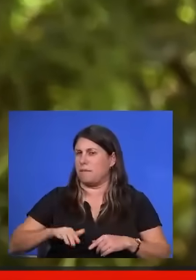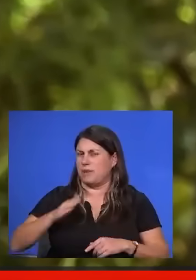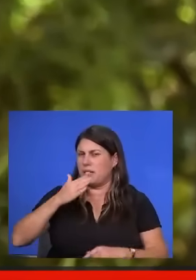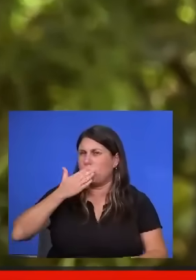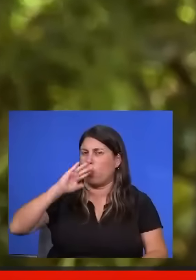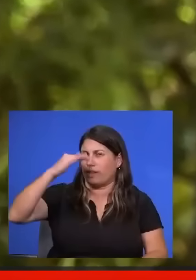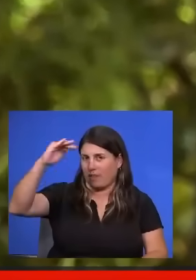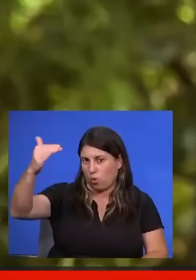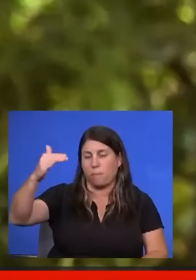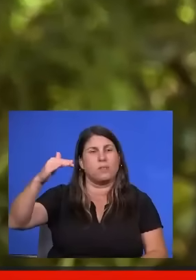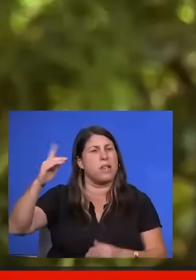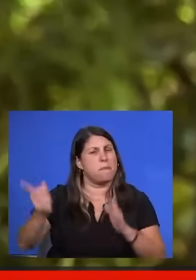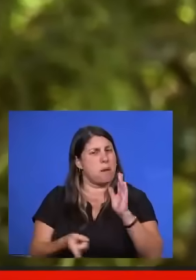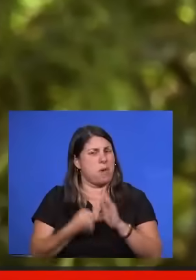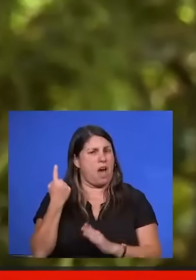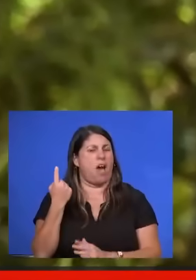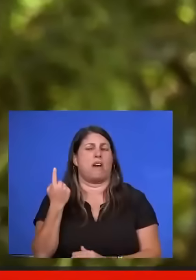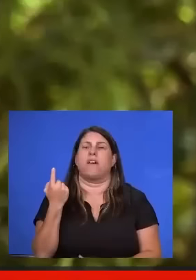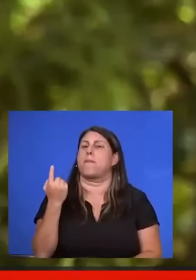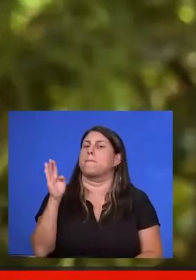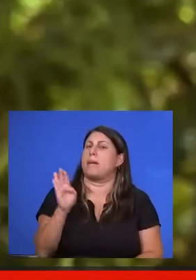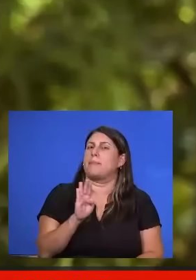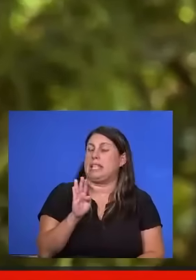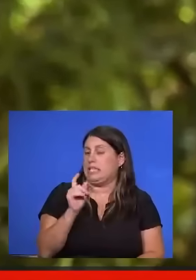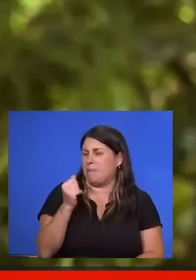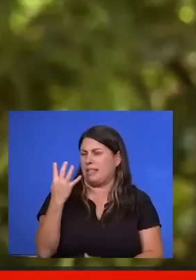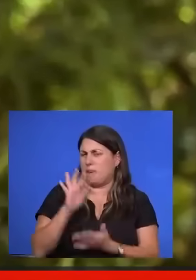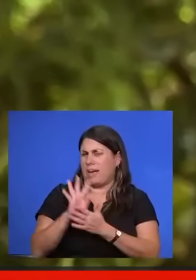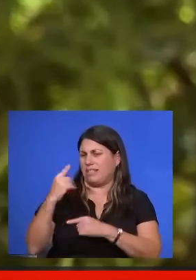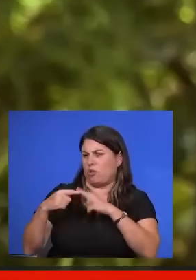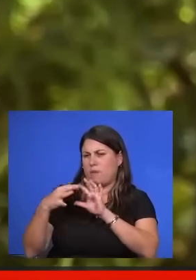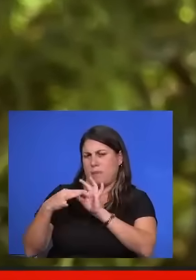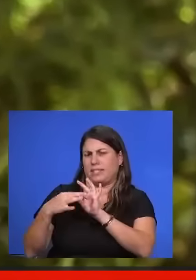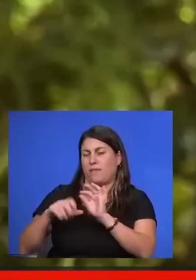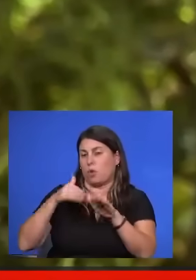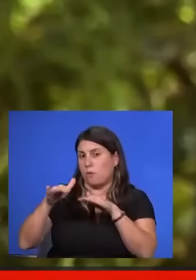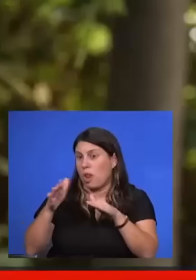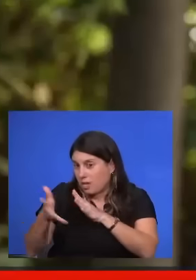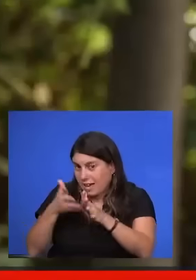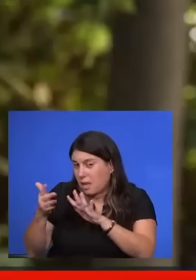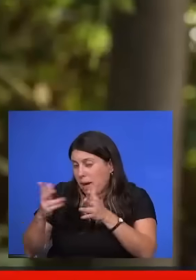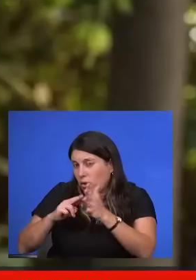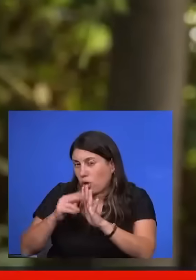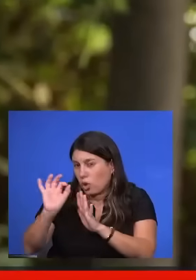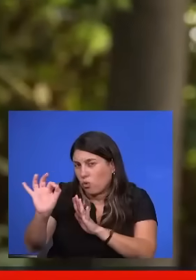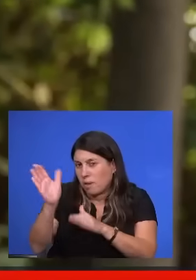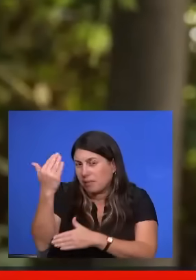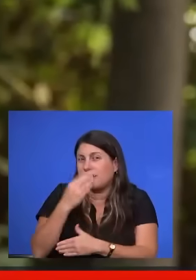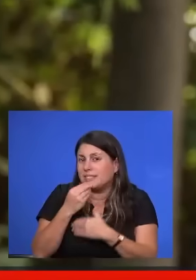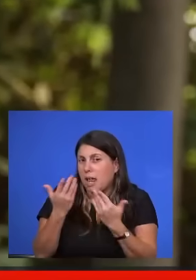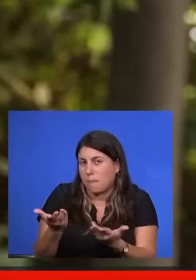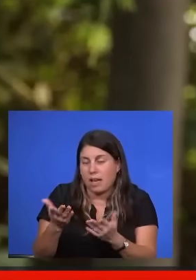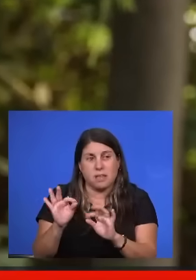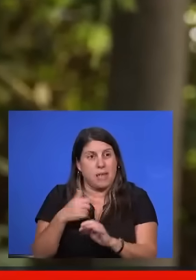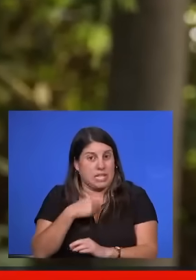ולתמיד בנימין נתניהו, 14 שנים כמעט ברציפות, ראש ממשלה, ויסביר מה התוכניות של מדינת ישראל. אם אני נראה לך כועס,